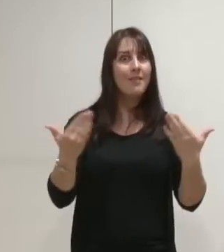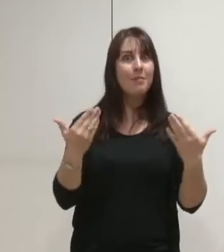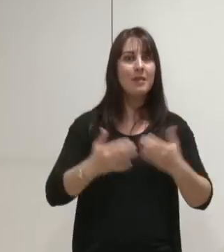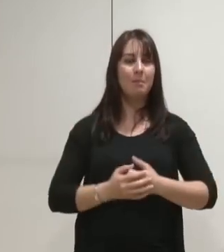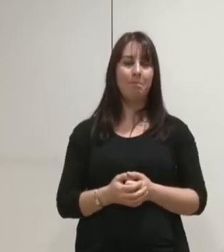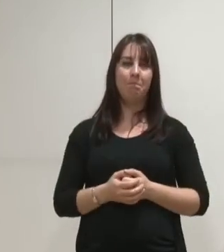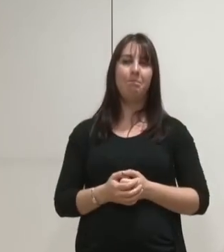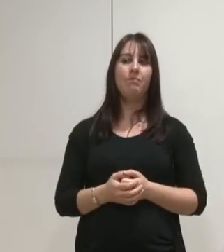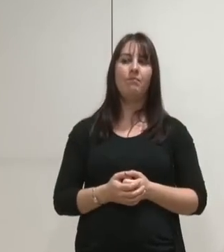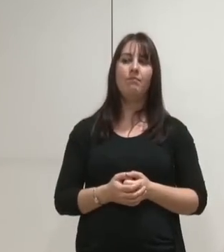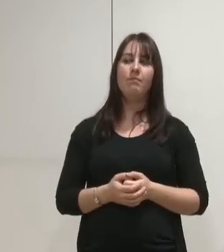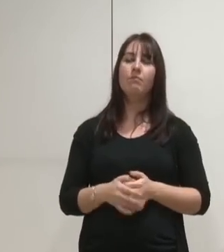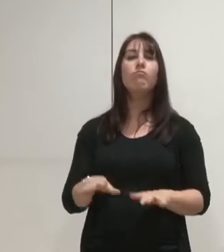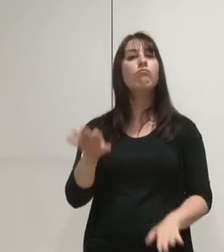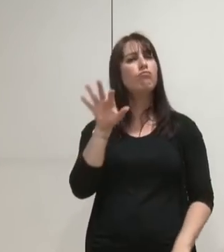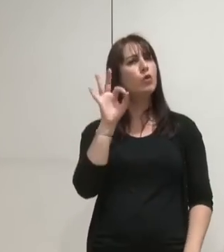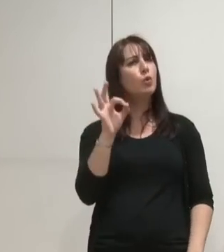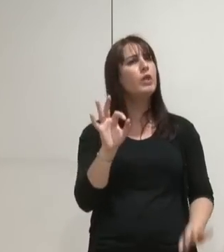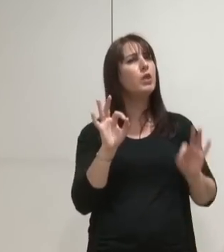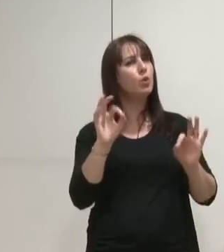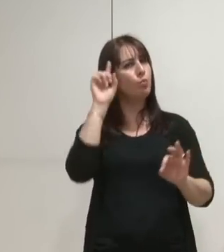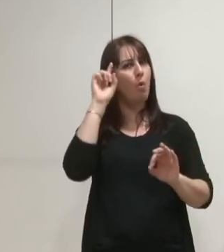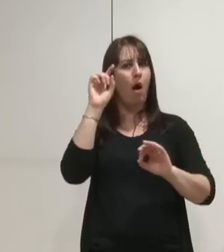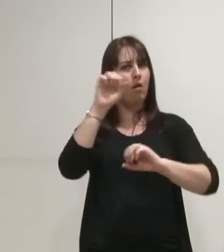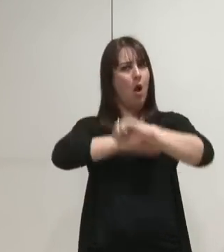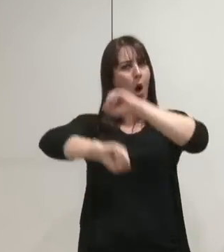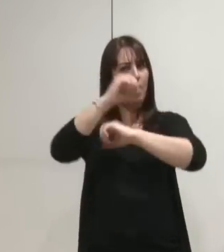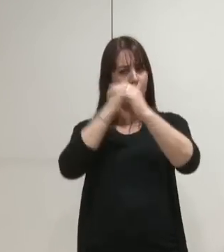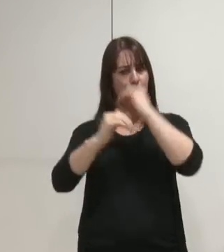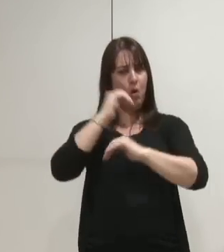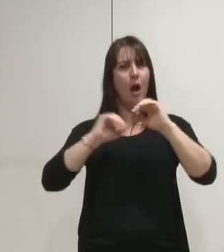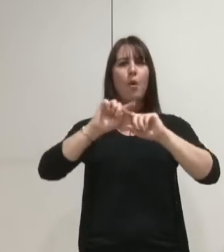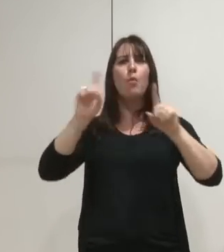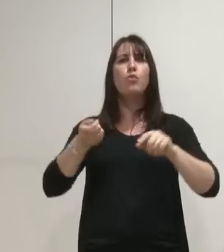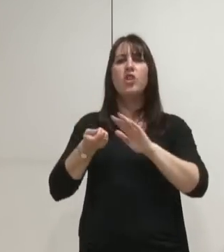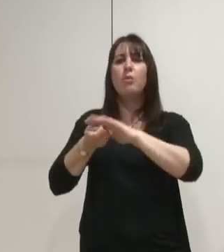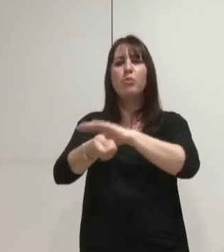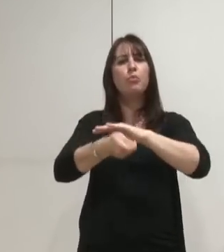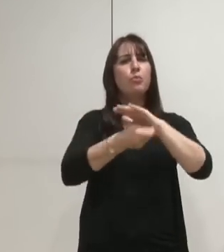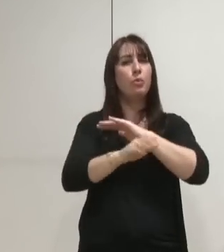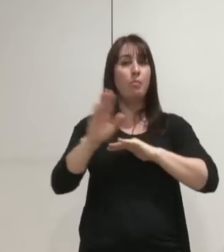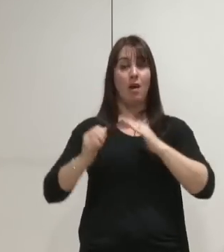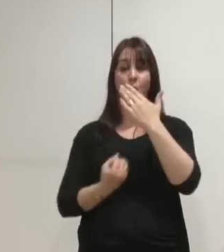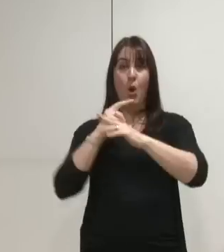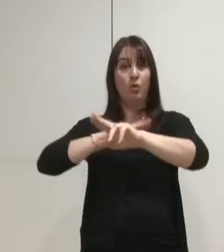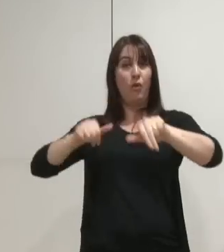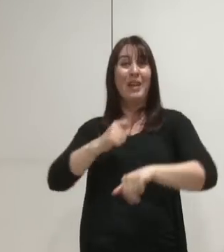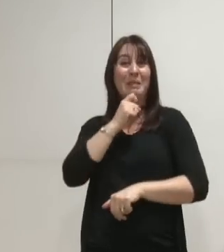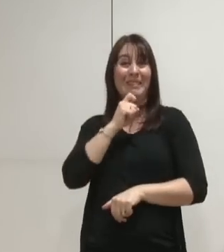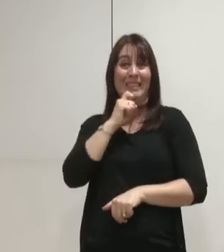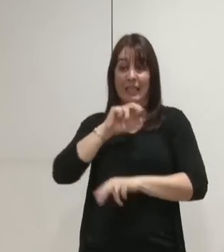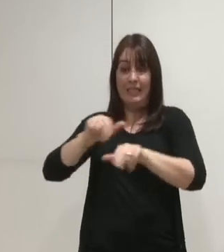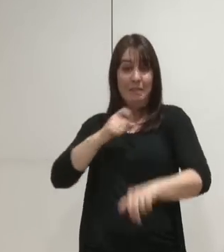oui effectivement puisque c'est une programmation qui est faite des budgets qui sont alloués alors que le nouveau contrat n'est pas encore